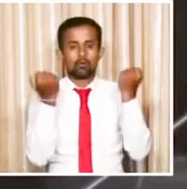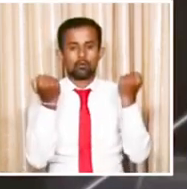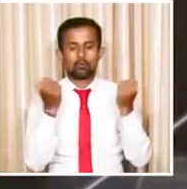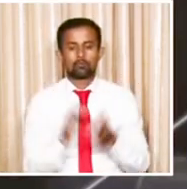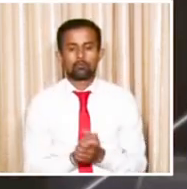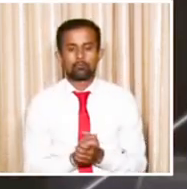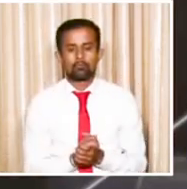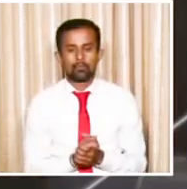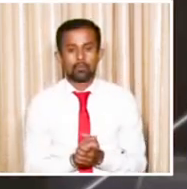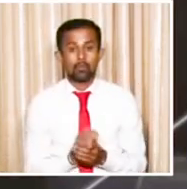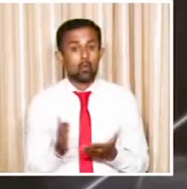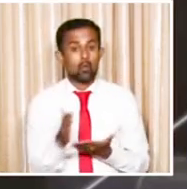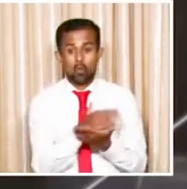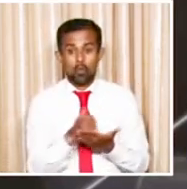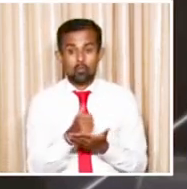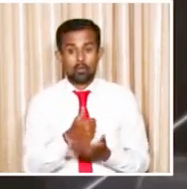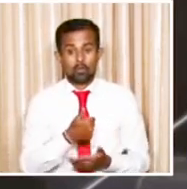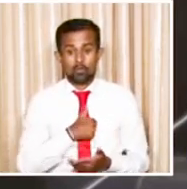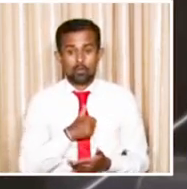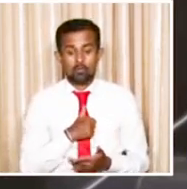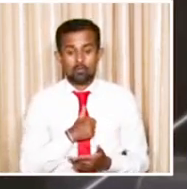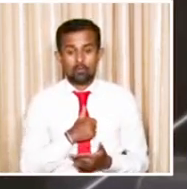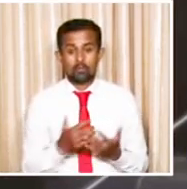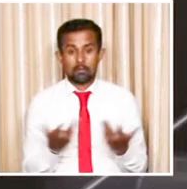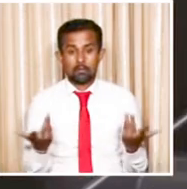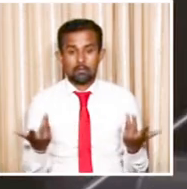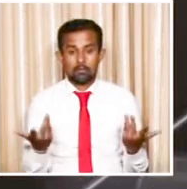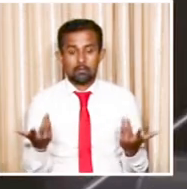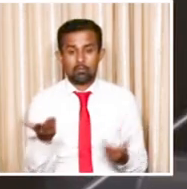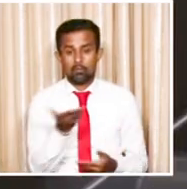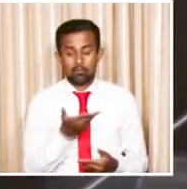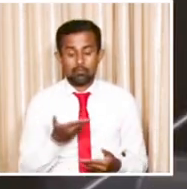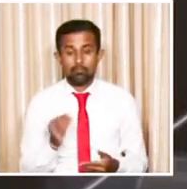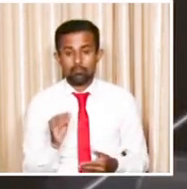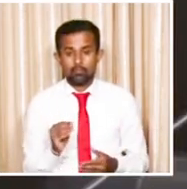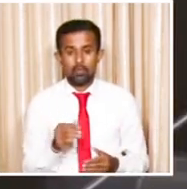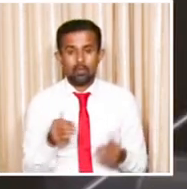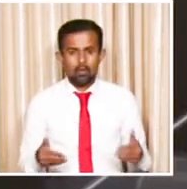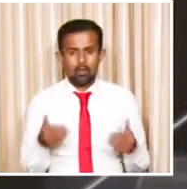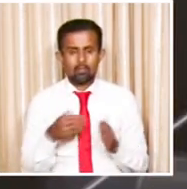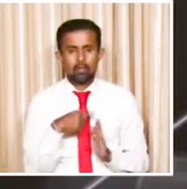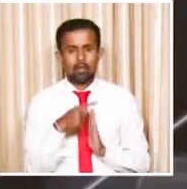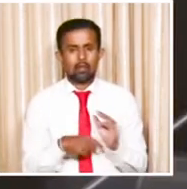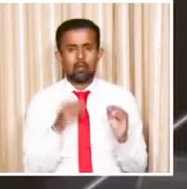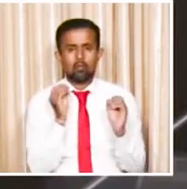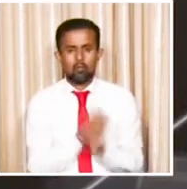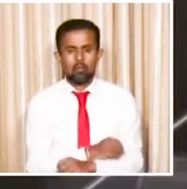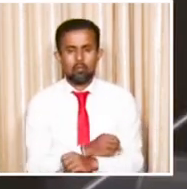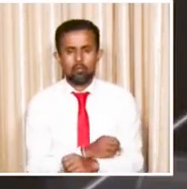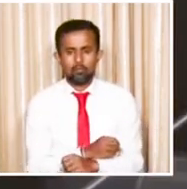දන්නවා එහෙම කරන්න හැමෝම කැමැත්තක් දක්වන්නේ නැහැ කියලා. කොහොම වුණත් අද අපි මේ රට වැටිලා තියෙන